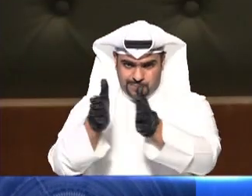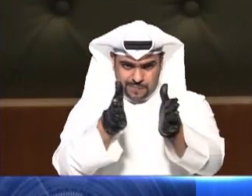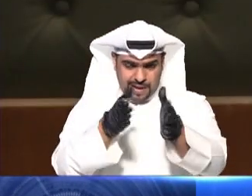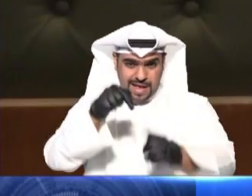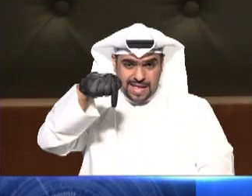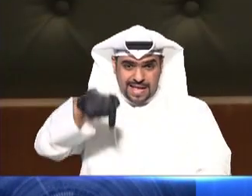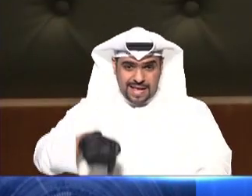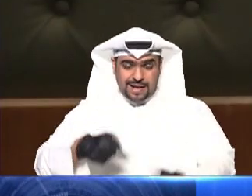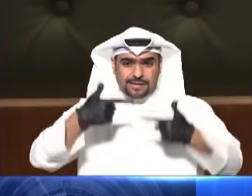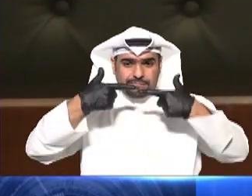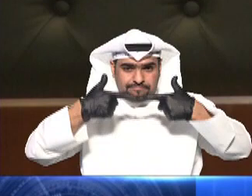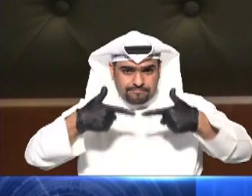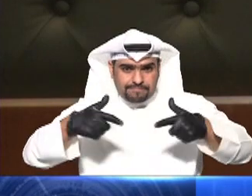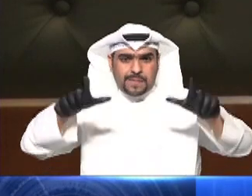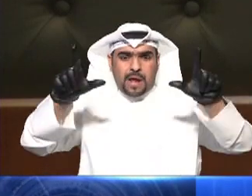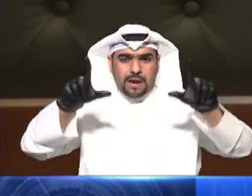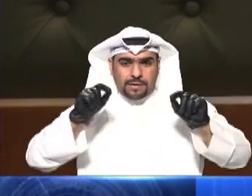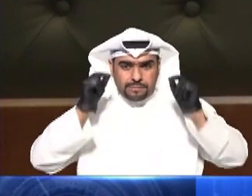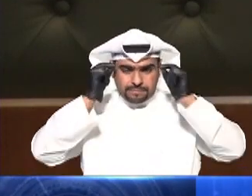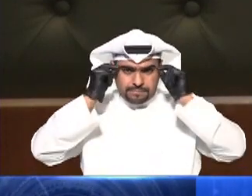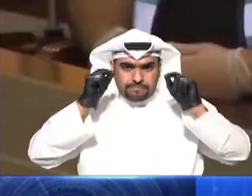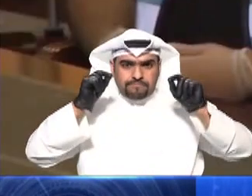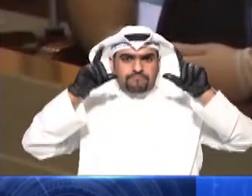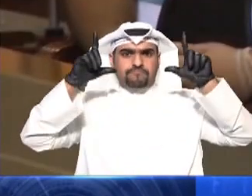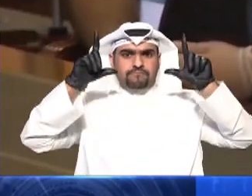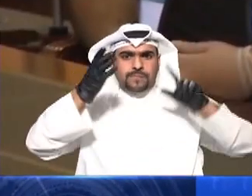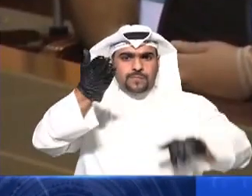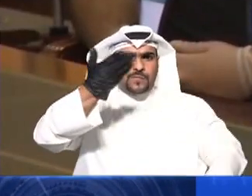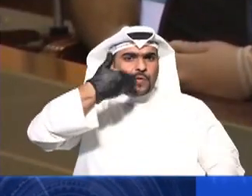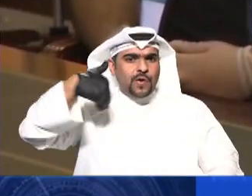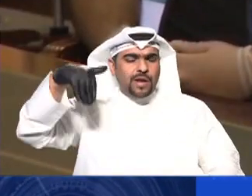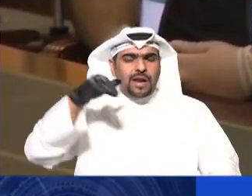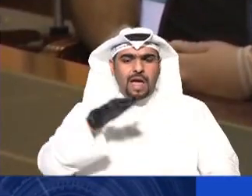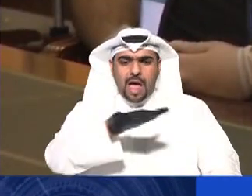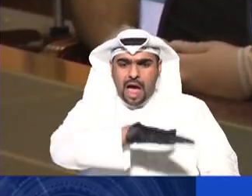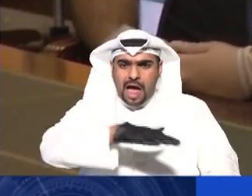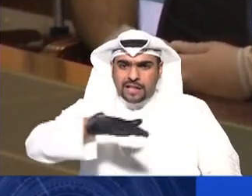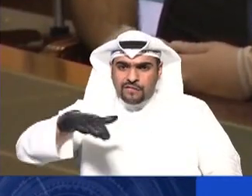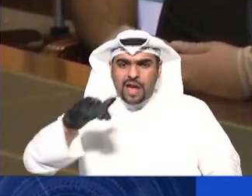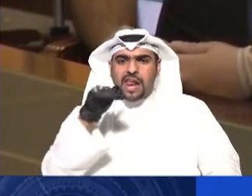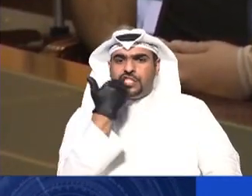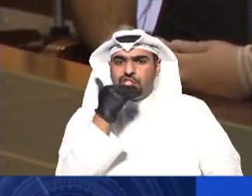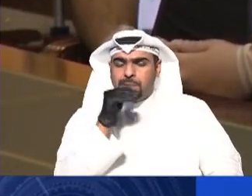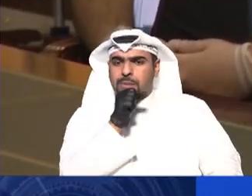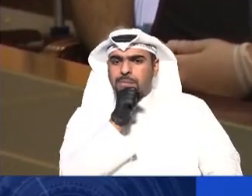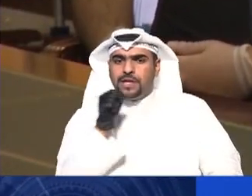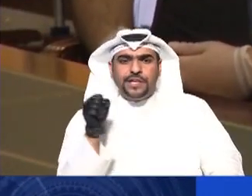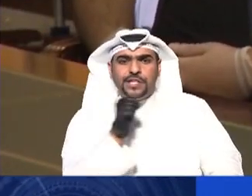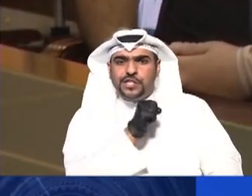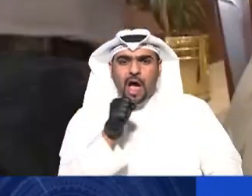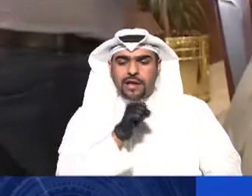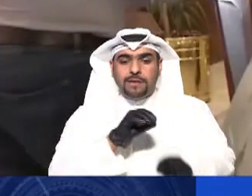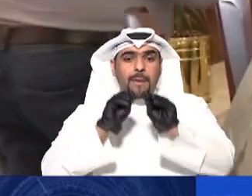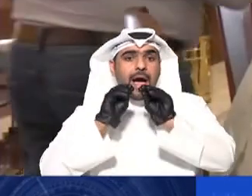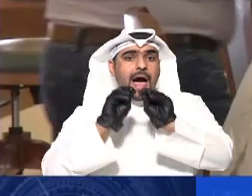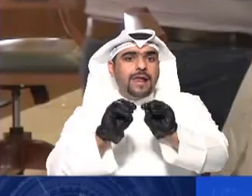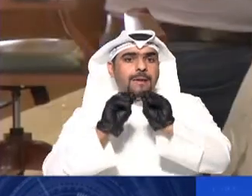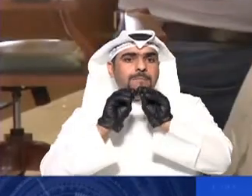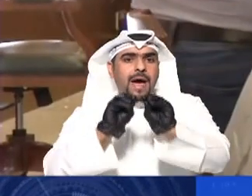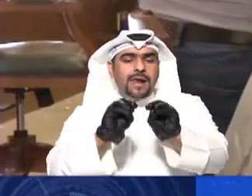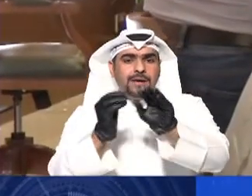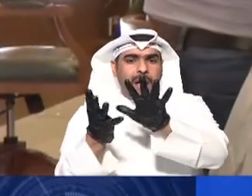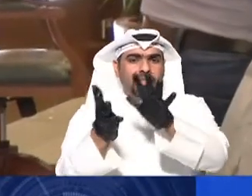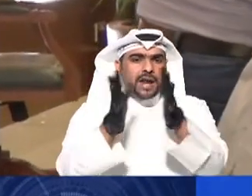حزمة توعوية إرشادية للكبار والصغار، خصوصا بما يتعلق خلال هذه الفترة التي تتماشى مع